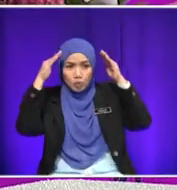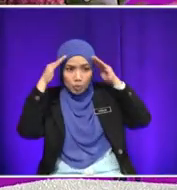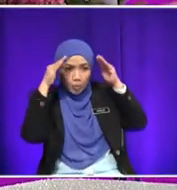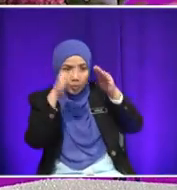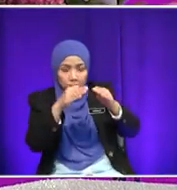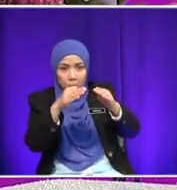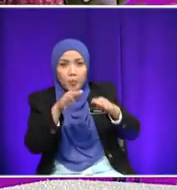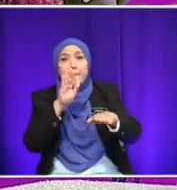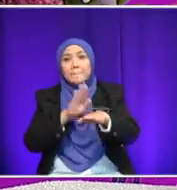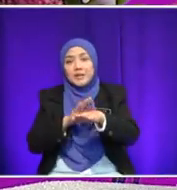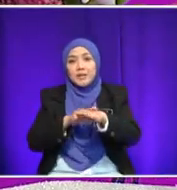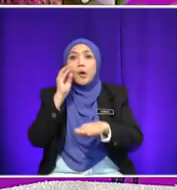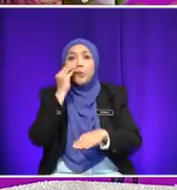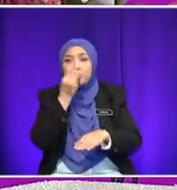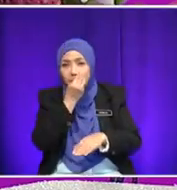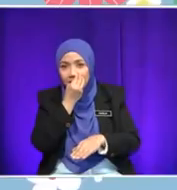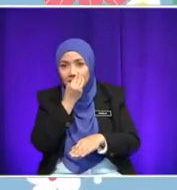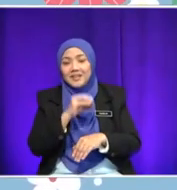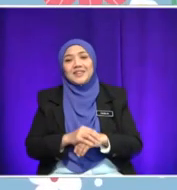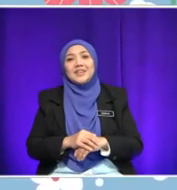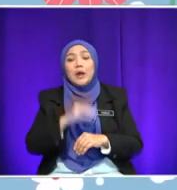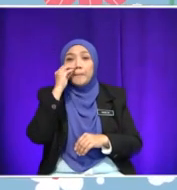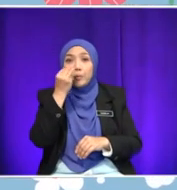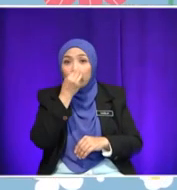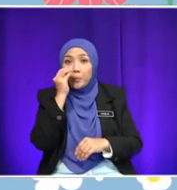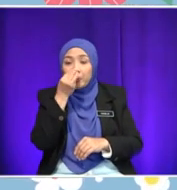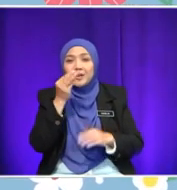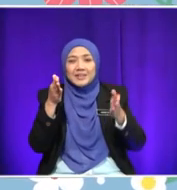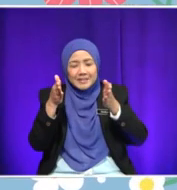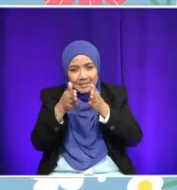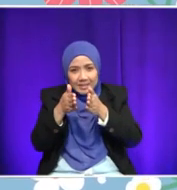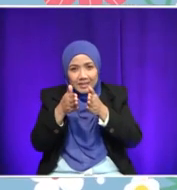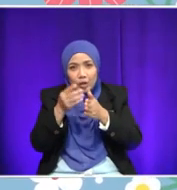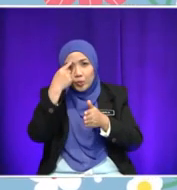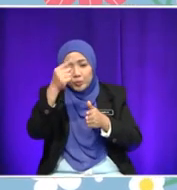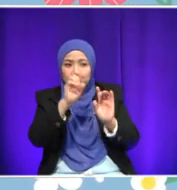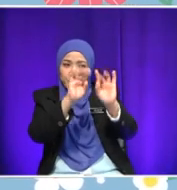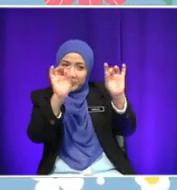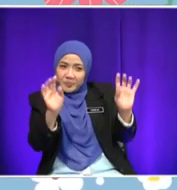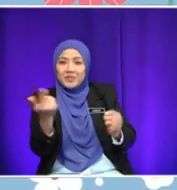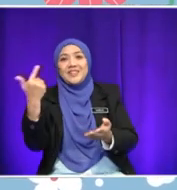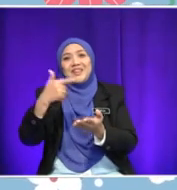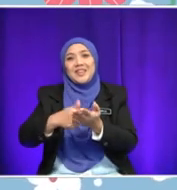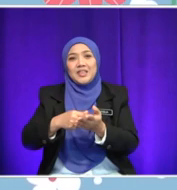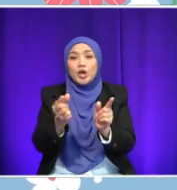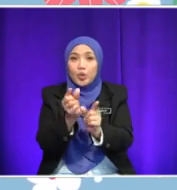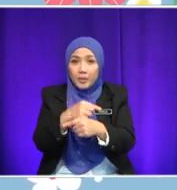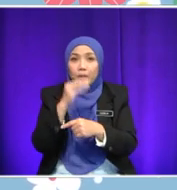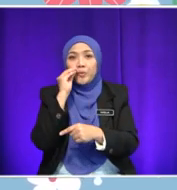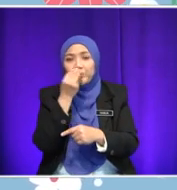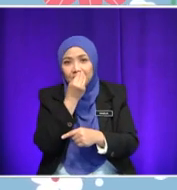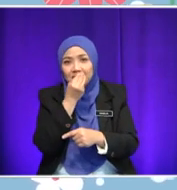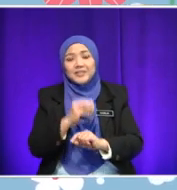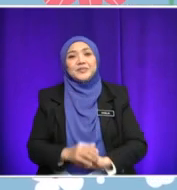nah ini bunga saya bunga kecil lah sebagai pendiri kepada bunga gubahan bunga yang Lisa telah hasilkan atau akan